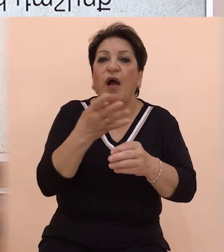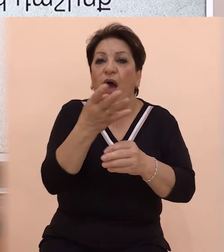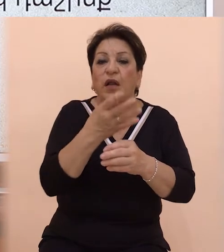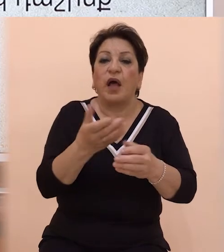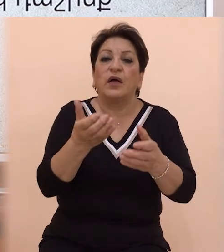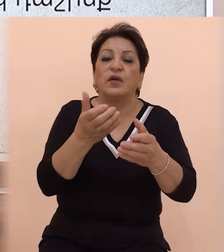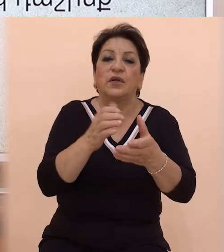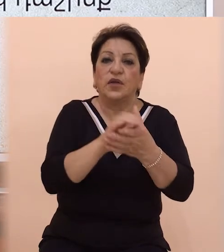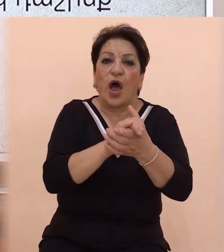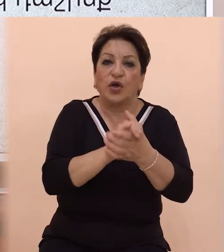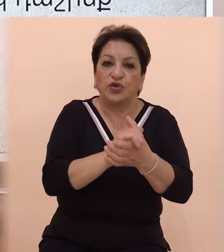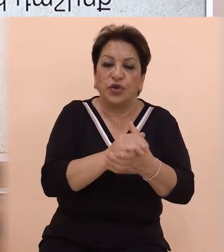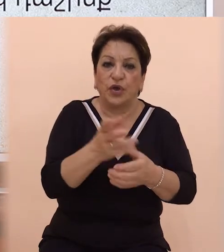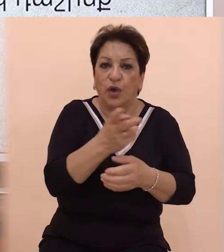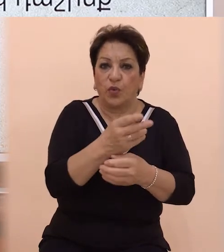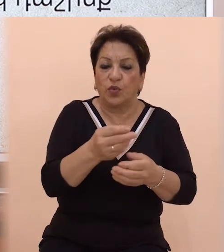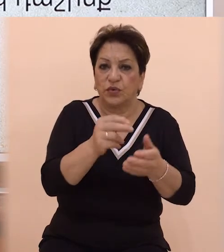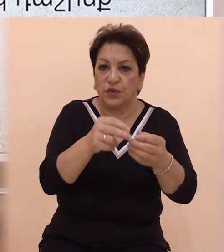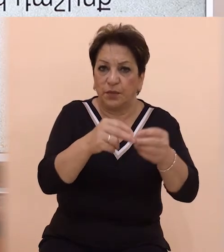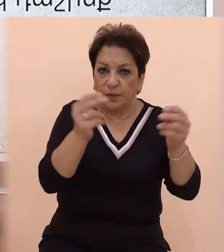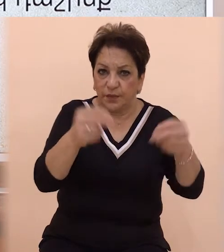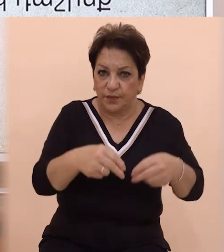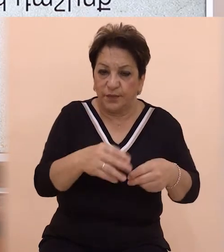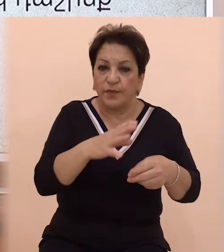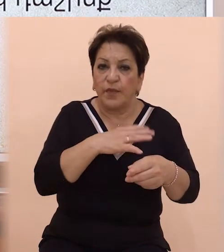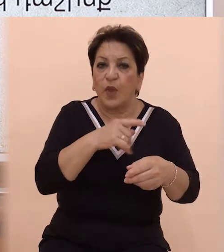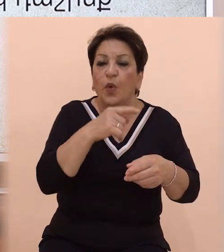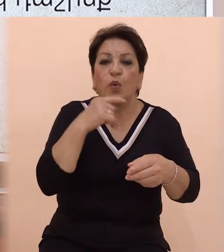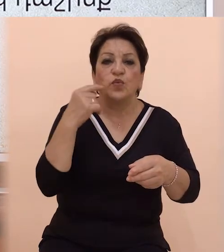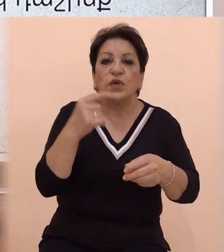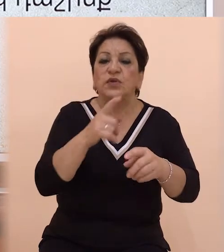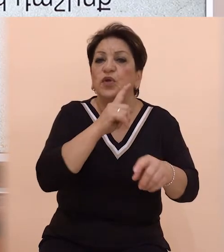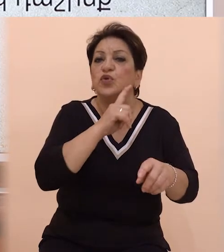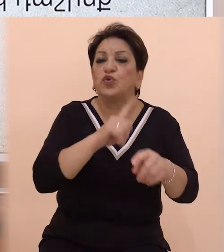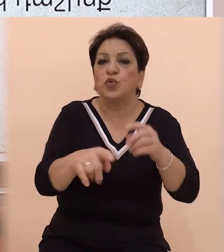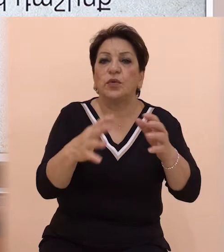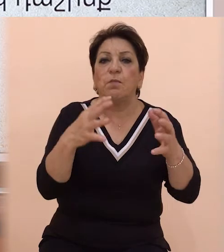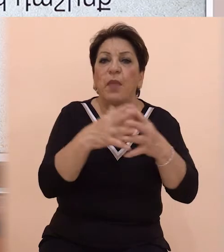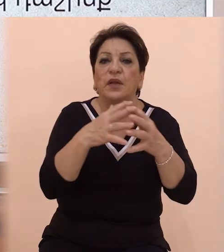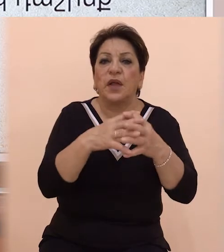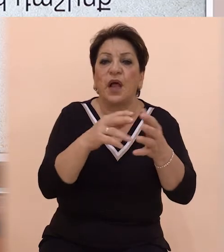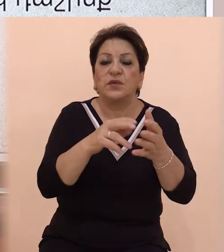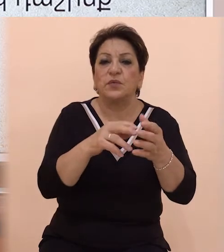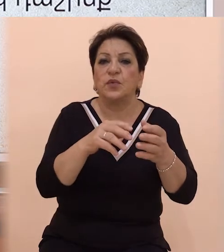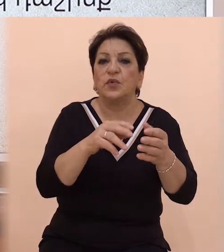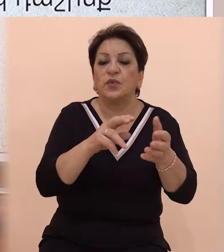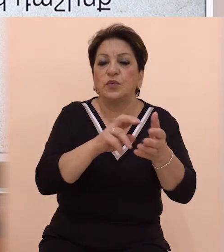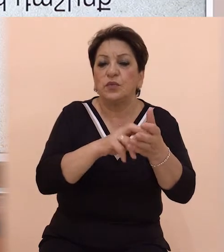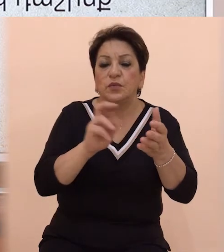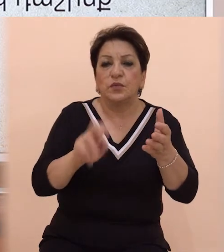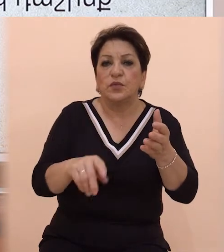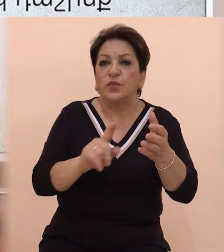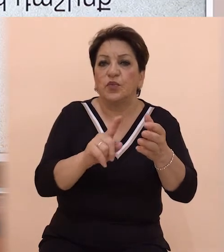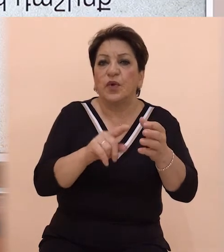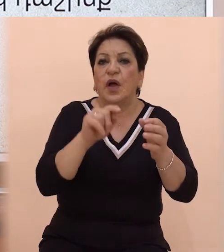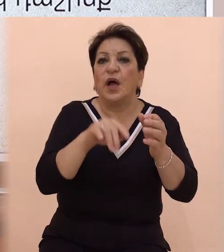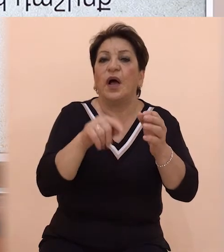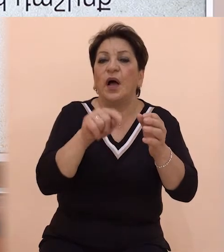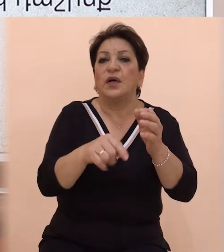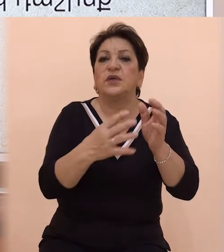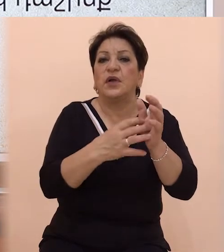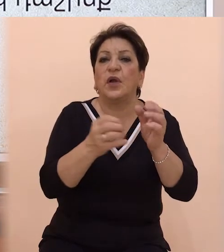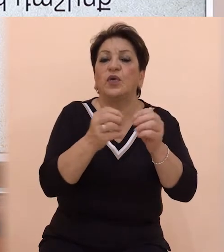դաշինքի միջև։ Որներ պատճարը Հուսաստանի այսքան շուտ պատերազմից դուրս գալում։ Հազարը արկասյոտ